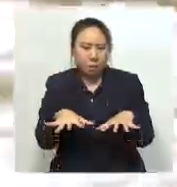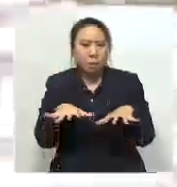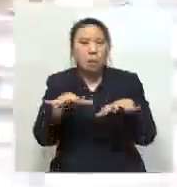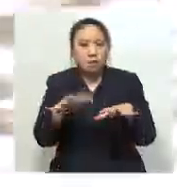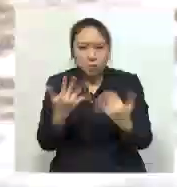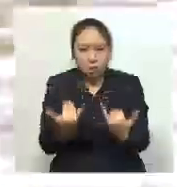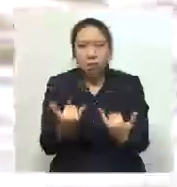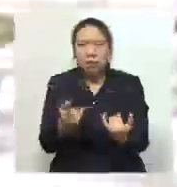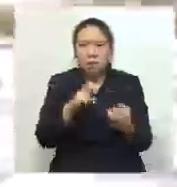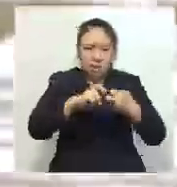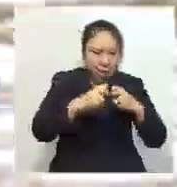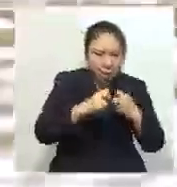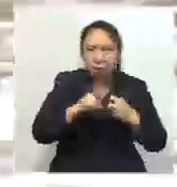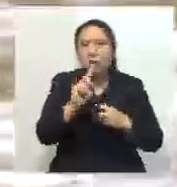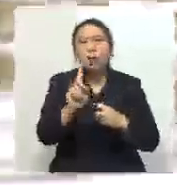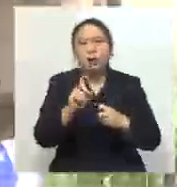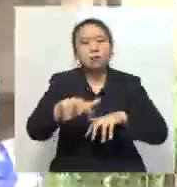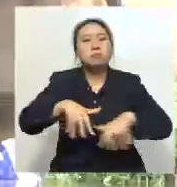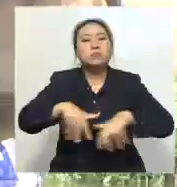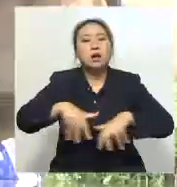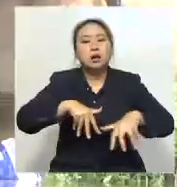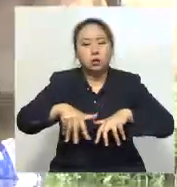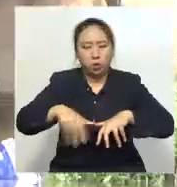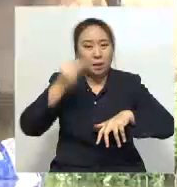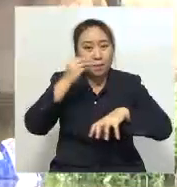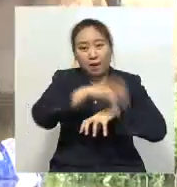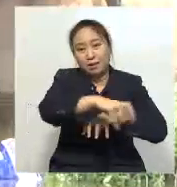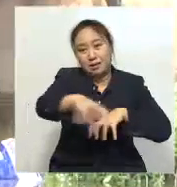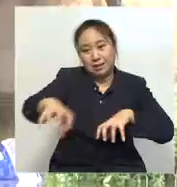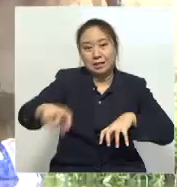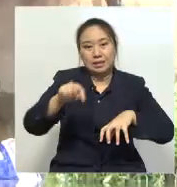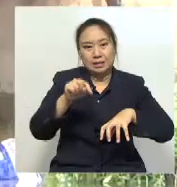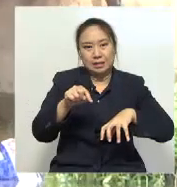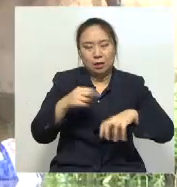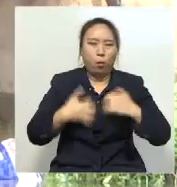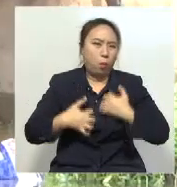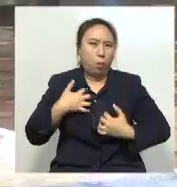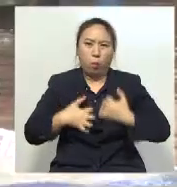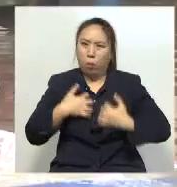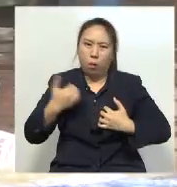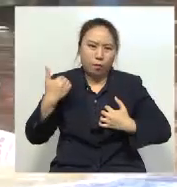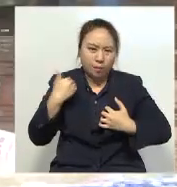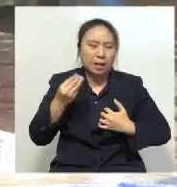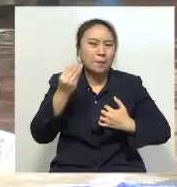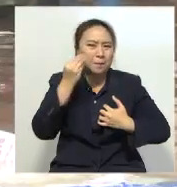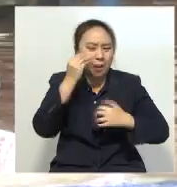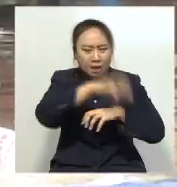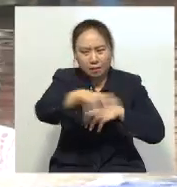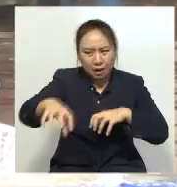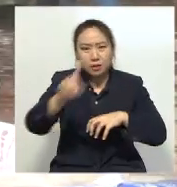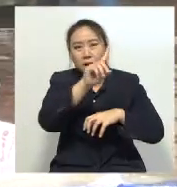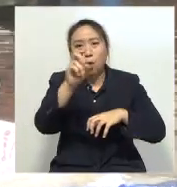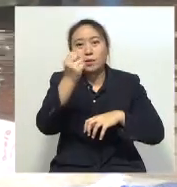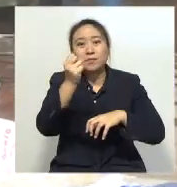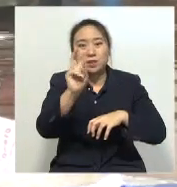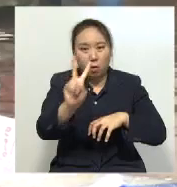ผลกระทบให้ประชาชนที่ในหาดแพงนะคะที่ได้รับความเดือดร้อนจำนวน112ครัวเรือนค่ะ